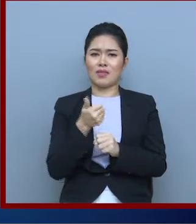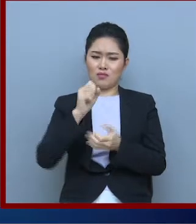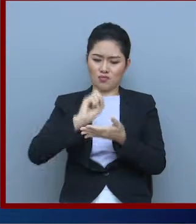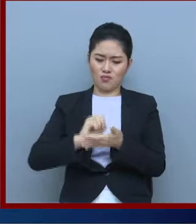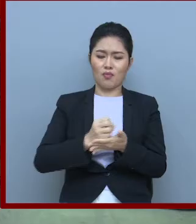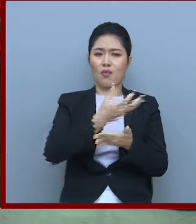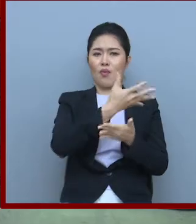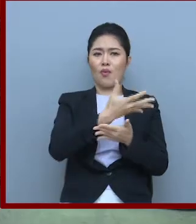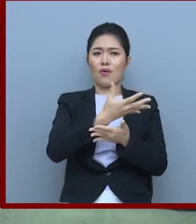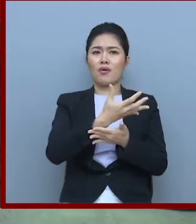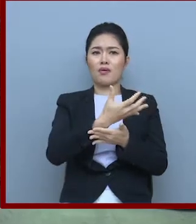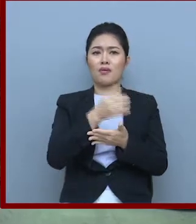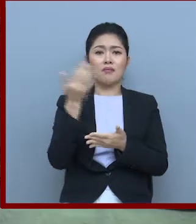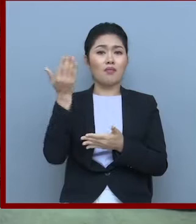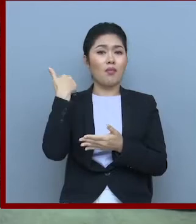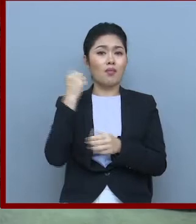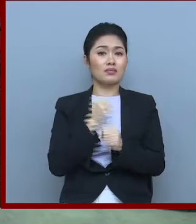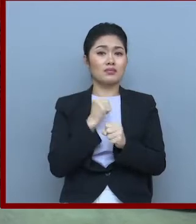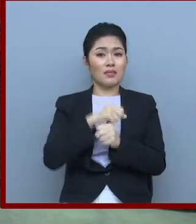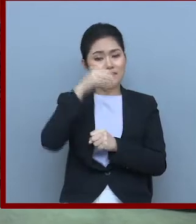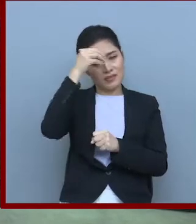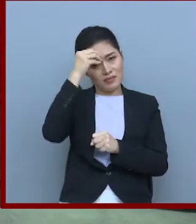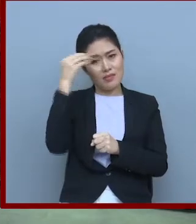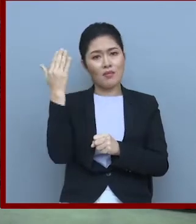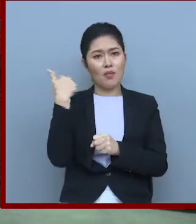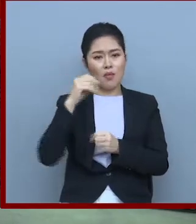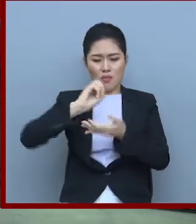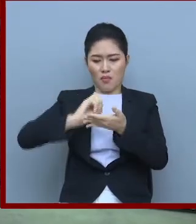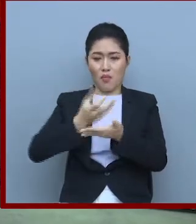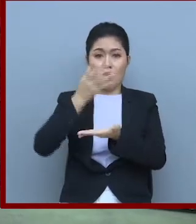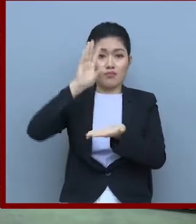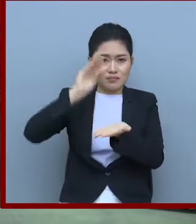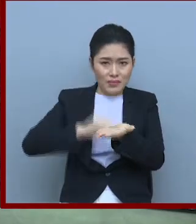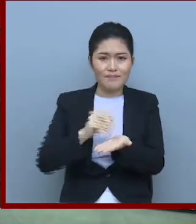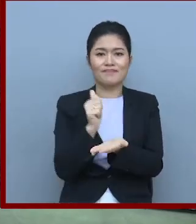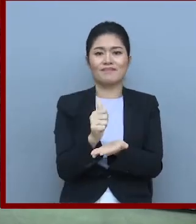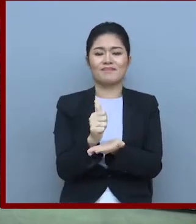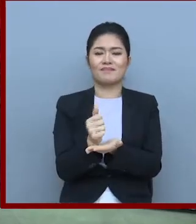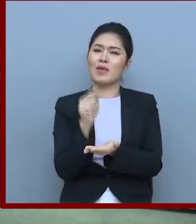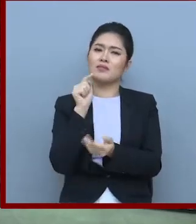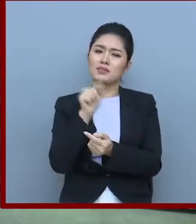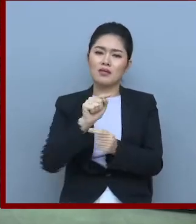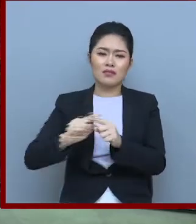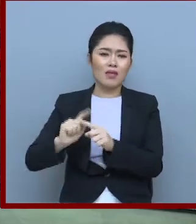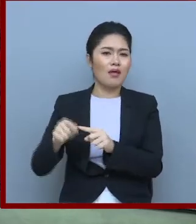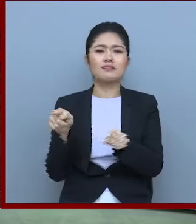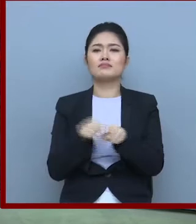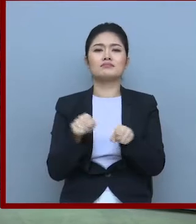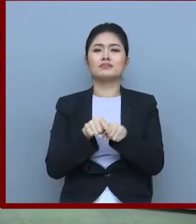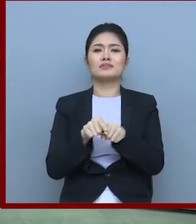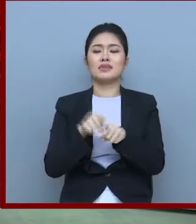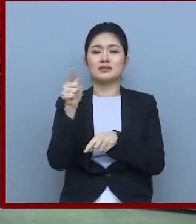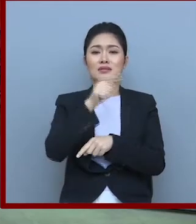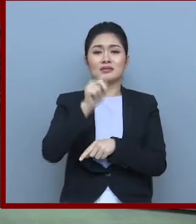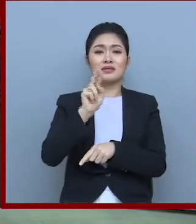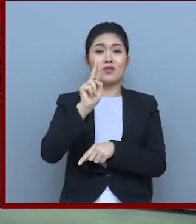ารถอัปโหลดที่เราเขียน C++ ก่อนหน้านี้นะครับที่เราเรียนสามารถอัปโหลดเข้าไปได้เลยนะครับคำสั่งก็เหมือนกับ